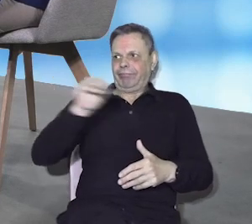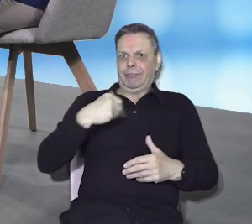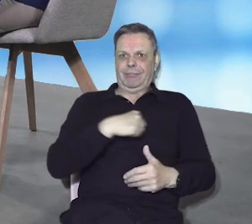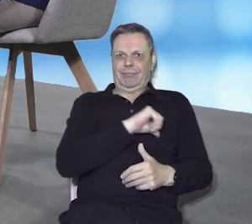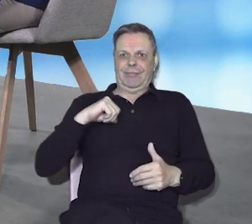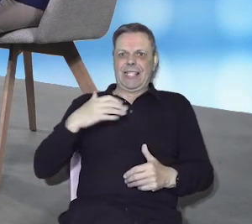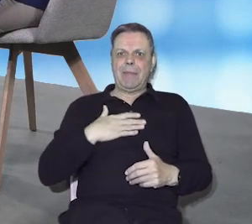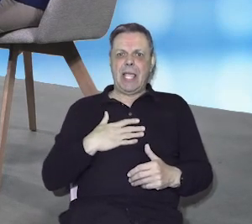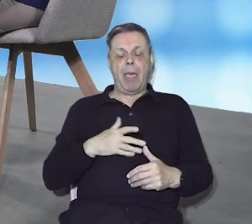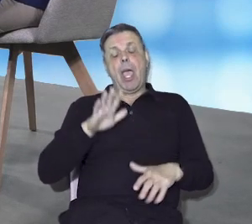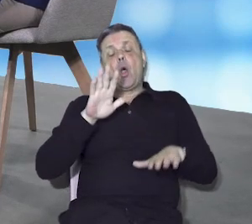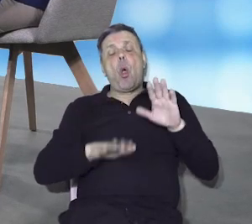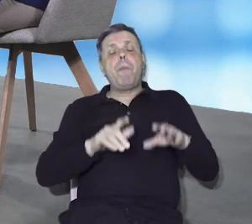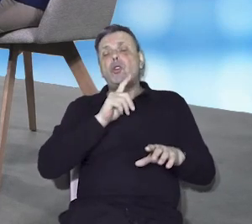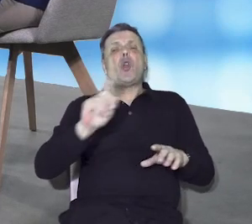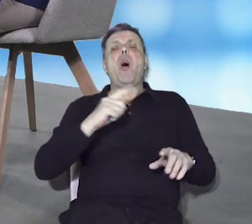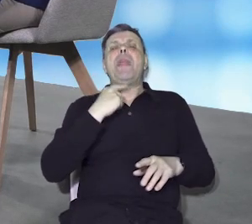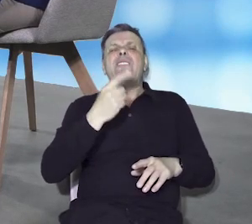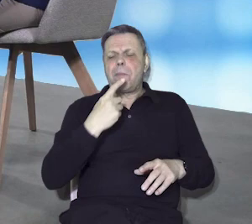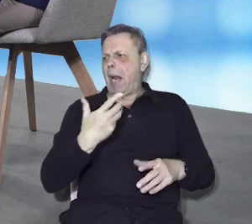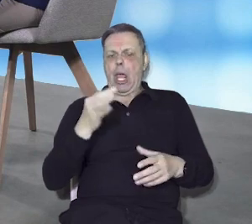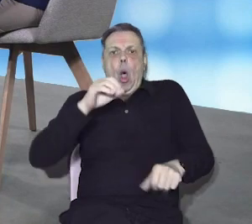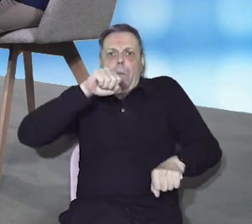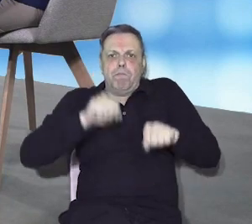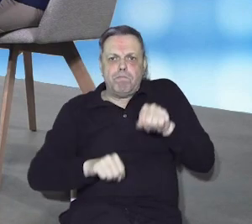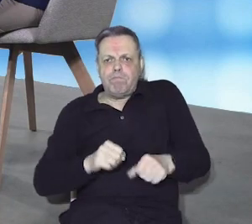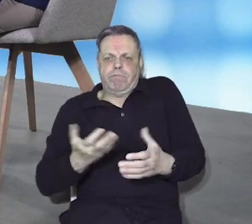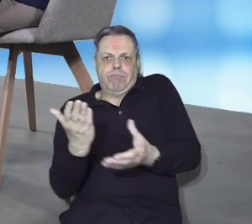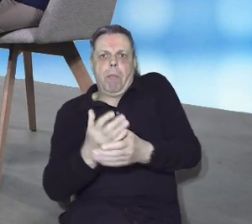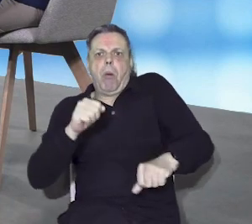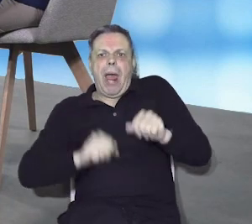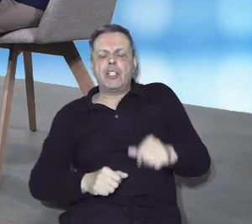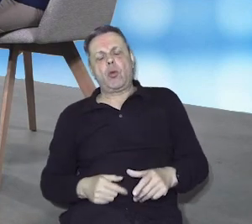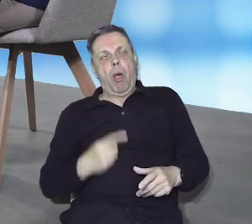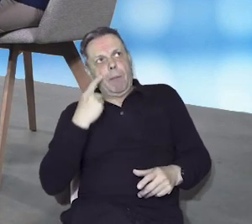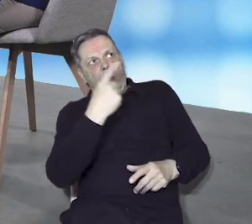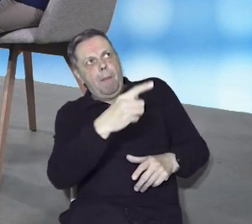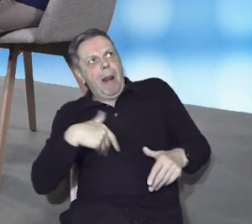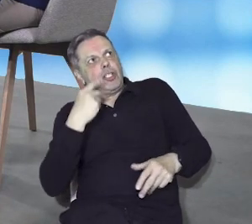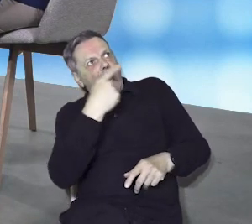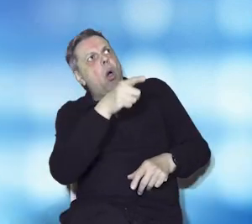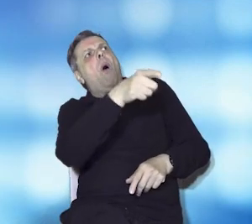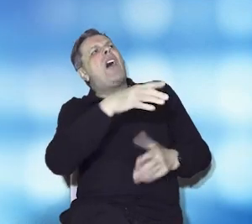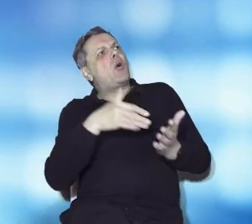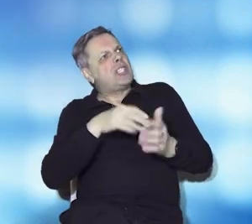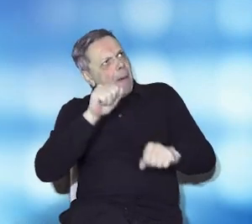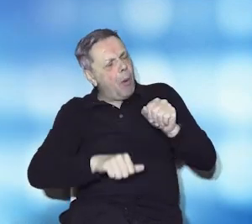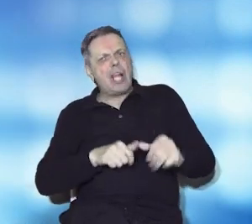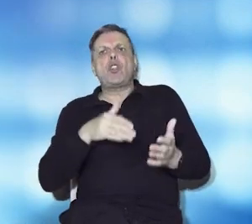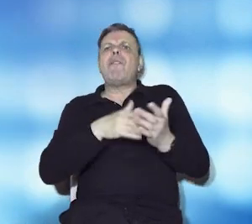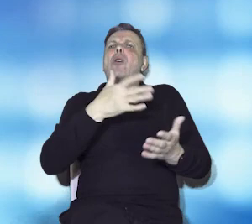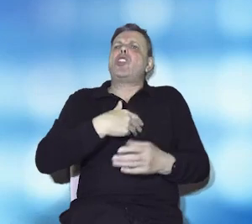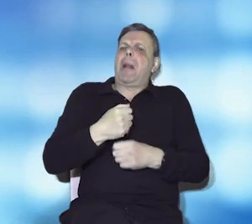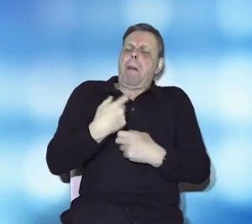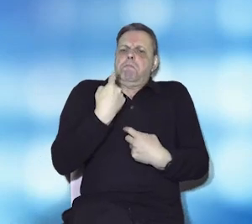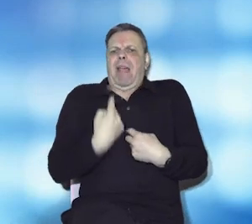i neverbalni model po ponašanju. Oni mlađi, aha, ovako se treba ponašati, ovako se treba držati i tako dalje. Ali čini